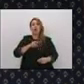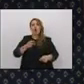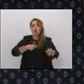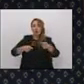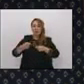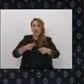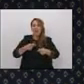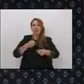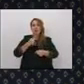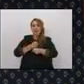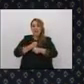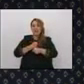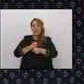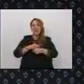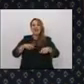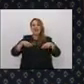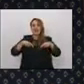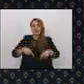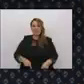التابعة للدولة والجماعات المحلية